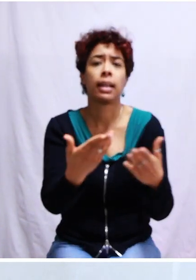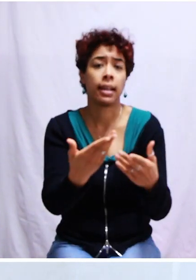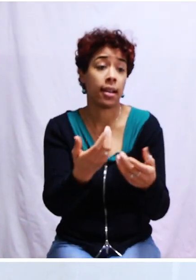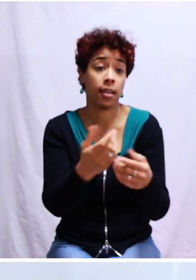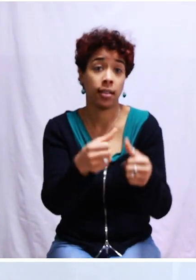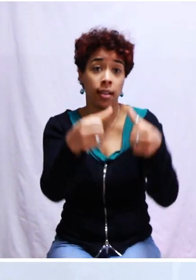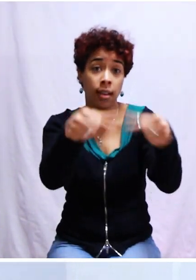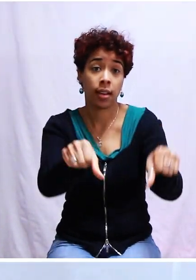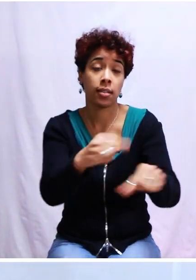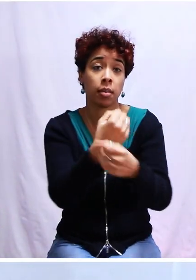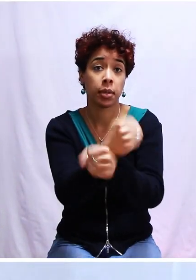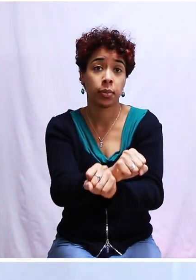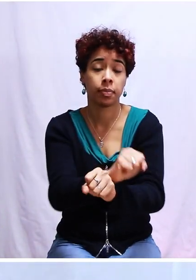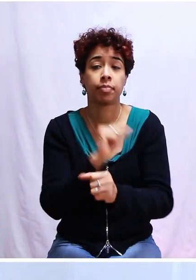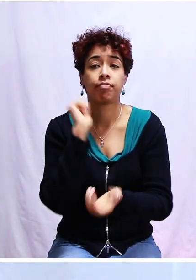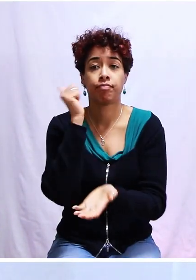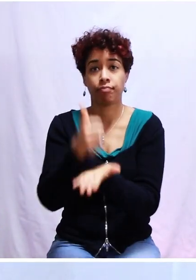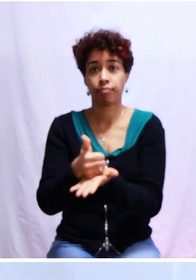en prison. Amen.